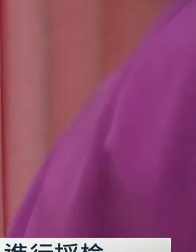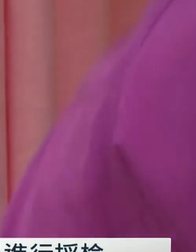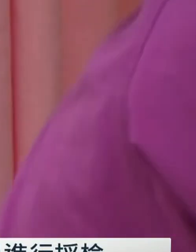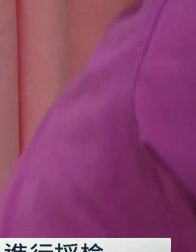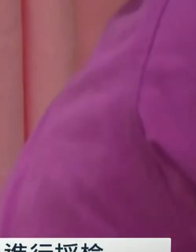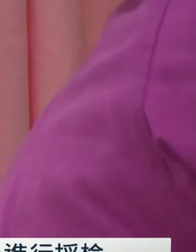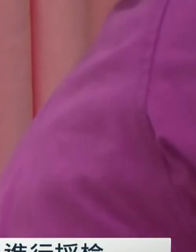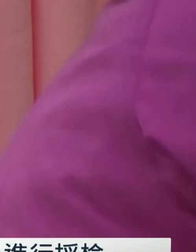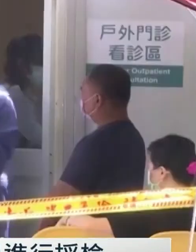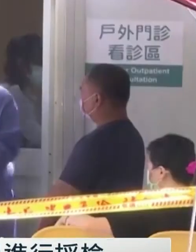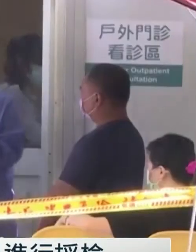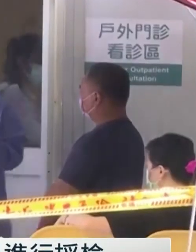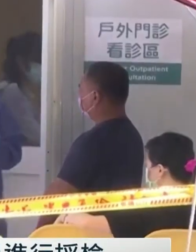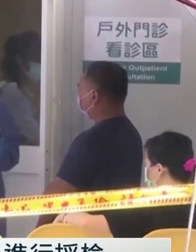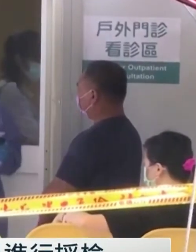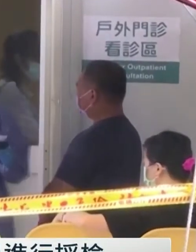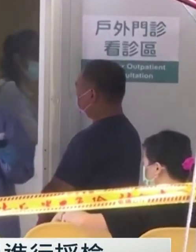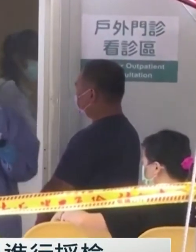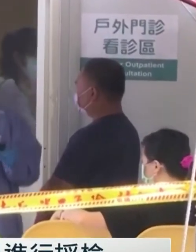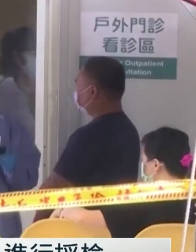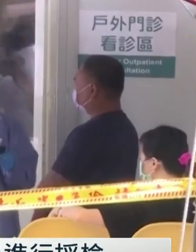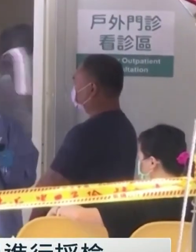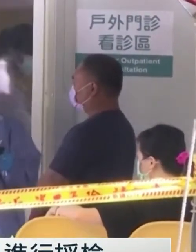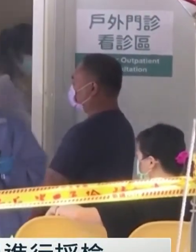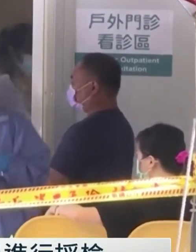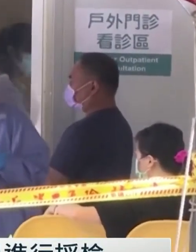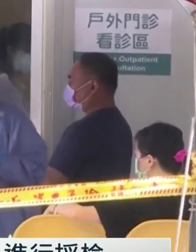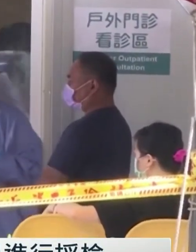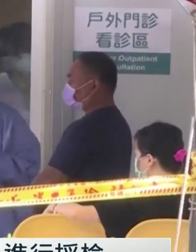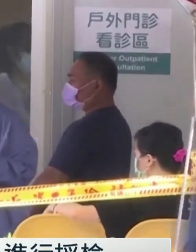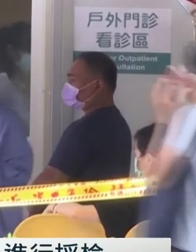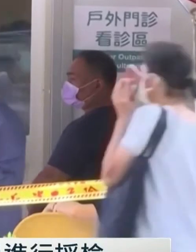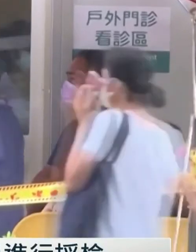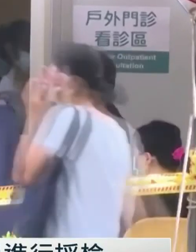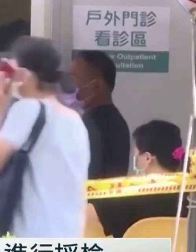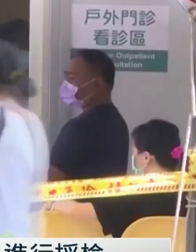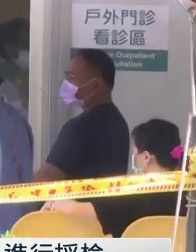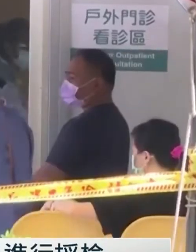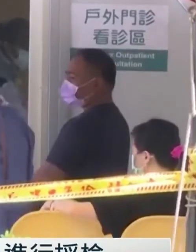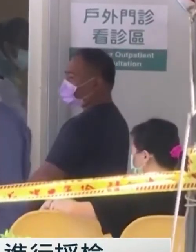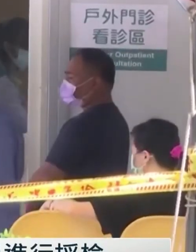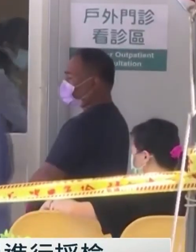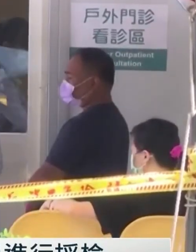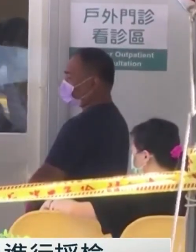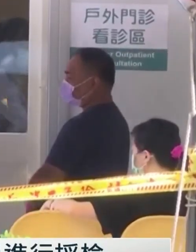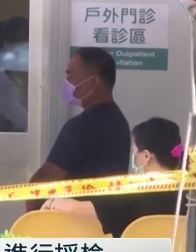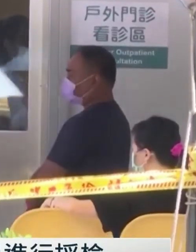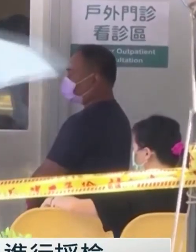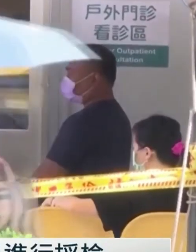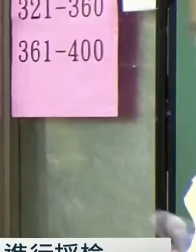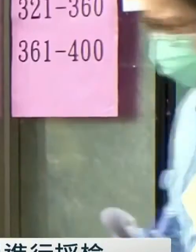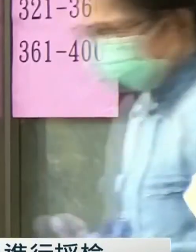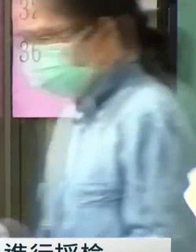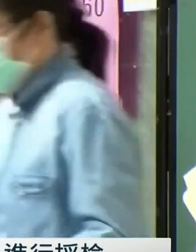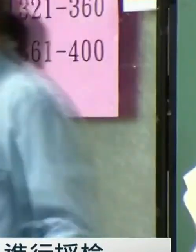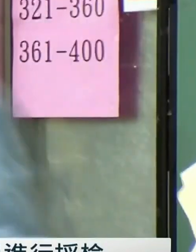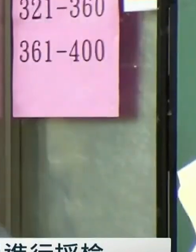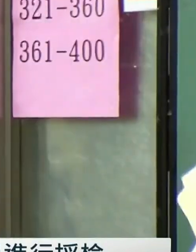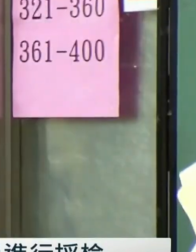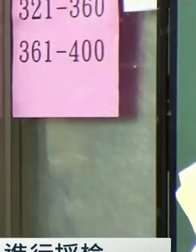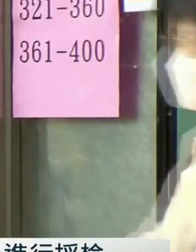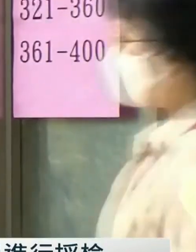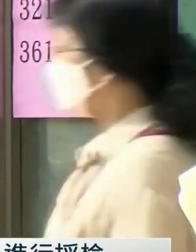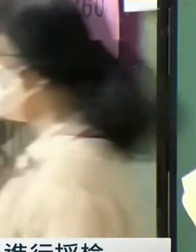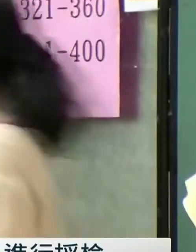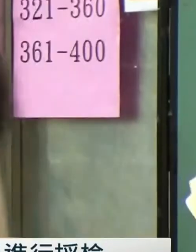暂停门诊与急诊，进行环境消毒。而医院67位相关工作人员 PCR 检测结果也都